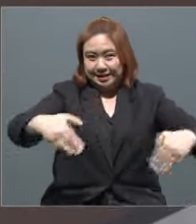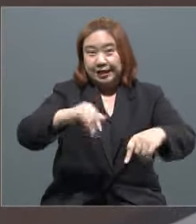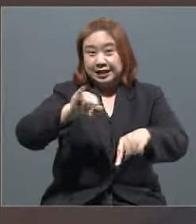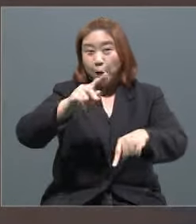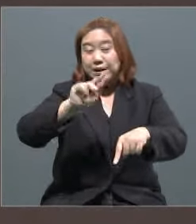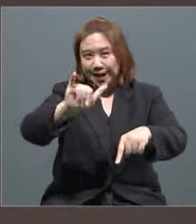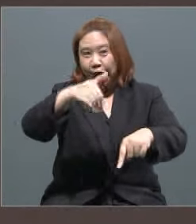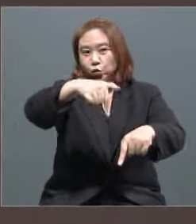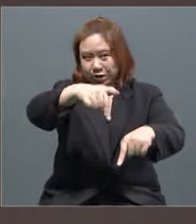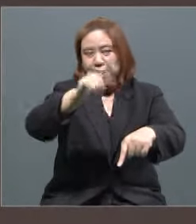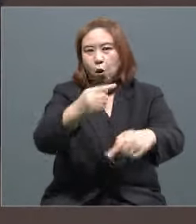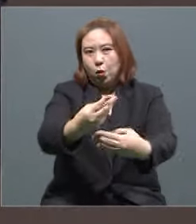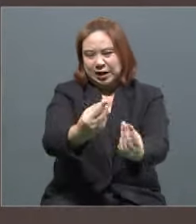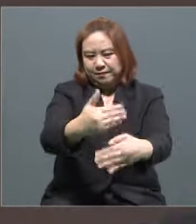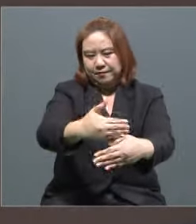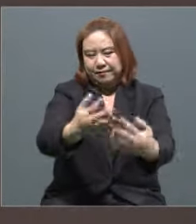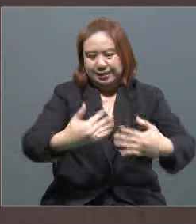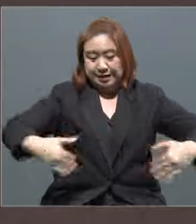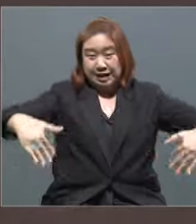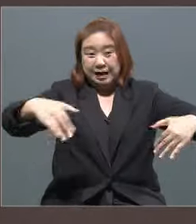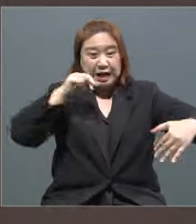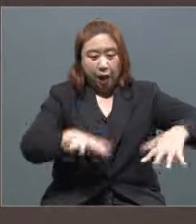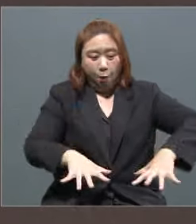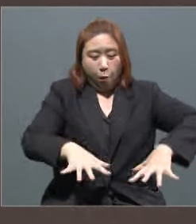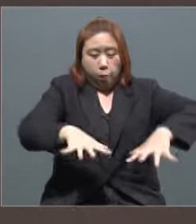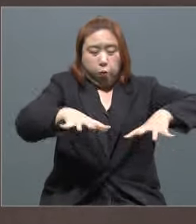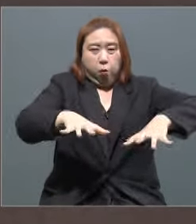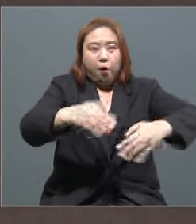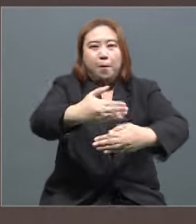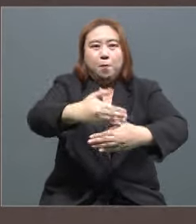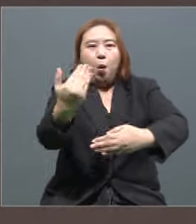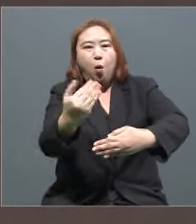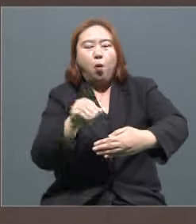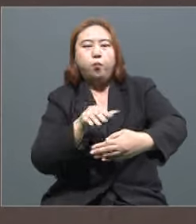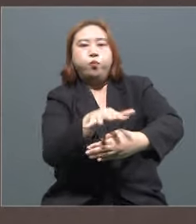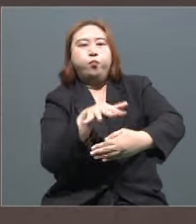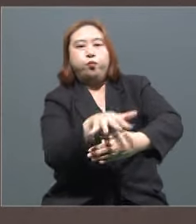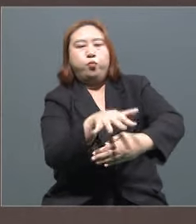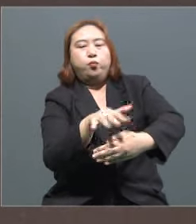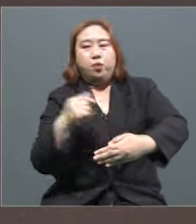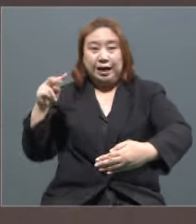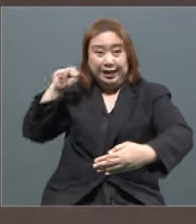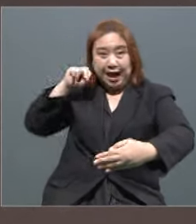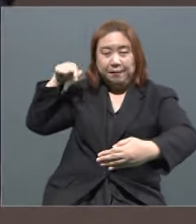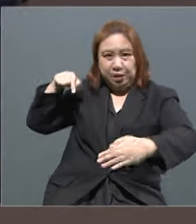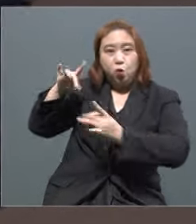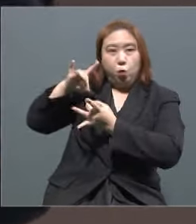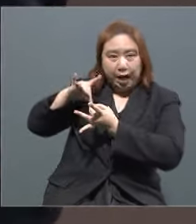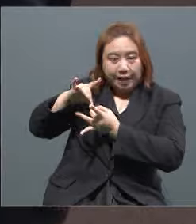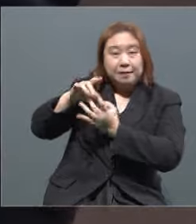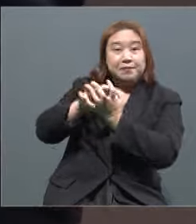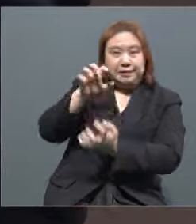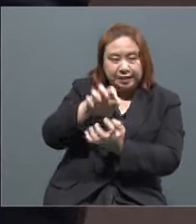ต้องเร่งการระบายน้ำนะครับจากที่มาจากสุโขทัยนะครับมาพิจิตรนะครับมานครสวรรค์นะครับต